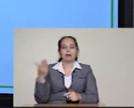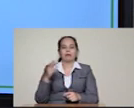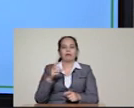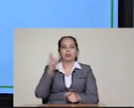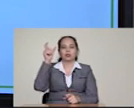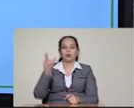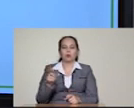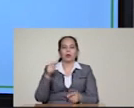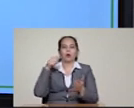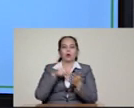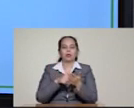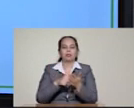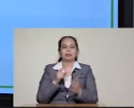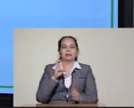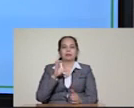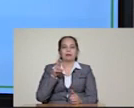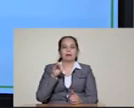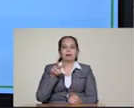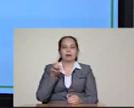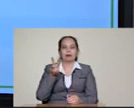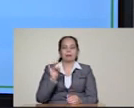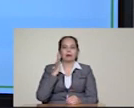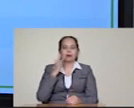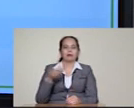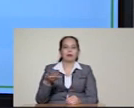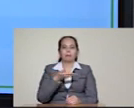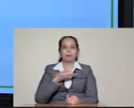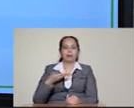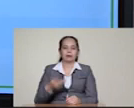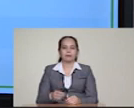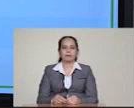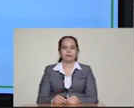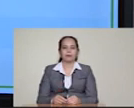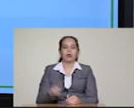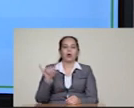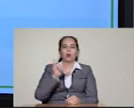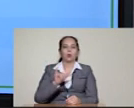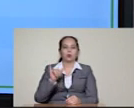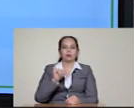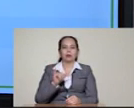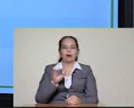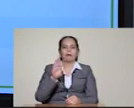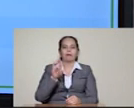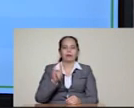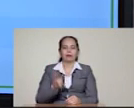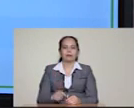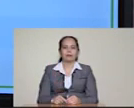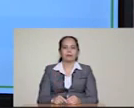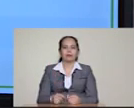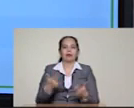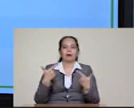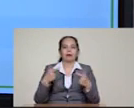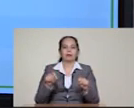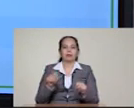столбика. Укажите стрелками. Когда мы, куда вы,